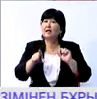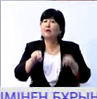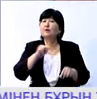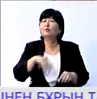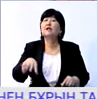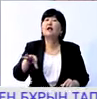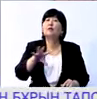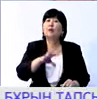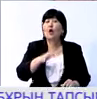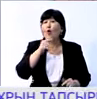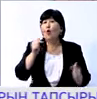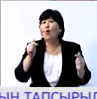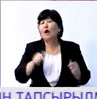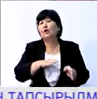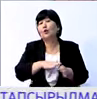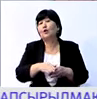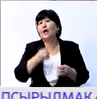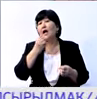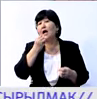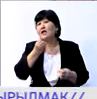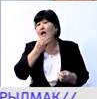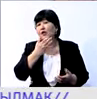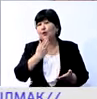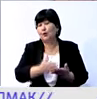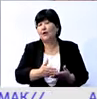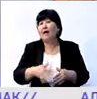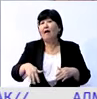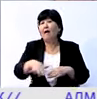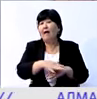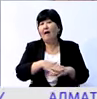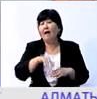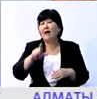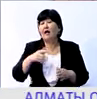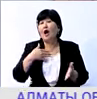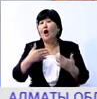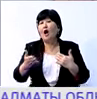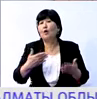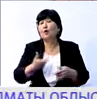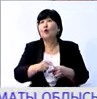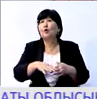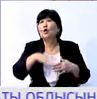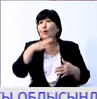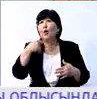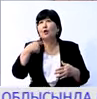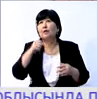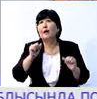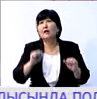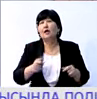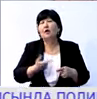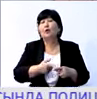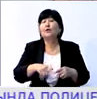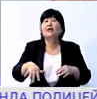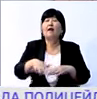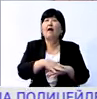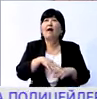жұмыстардың барлығын уақытында орындағанды жақсы көреді. Халықпен ауызбіршілігі өте мол деп те айталамын, өйткені